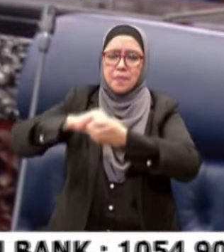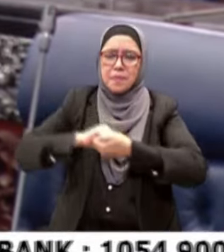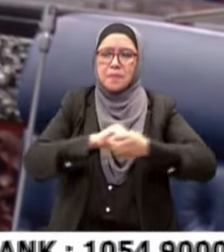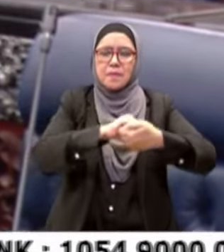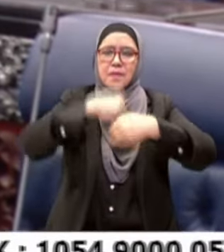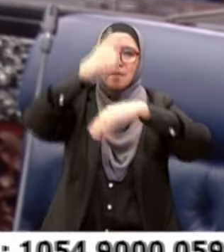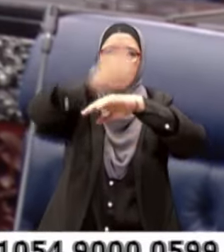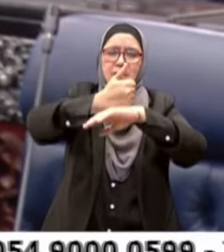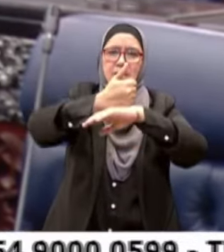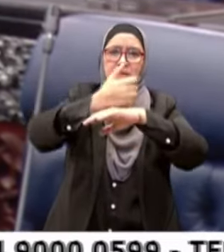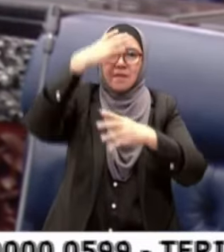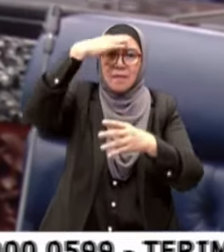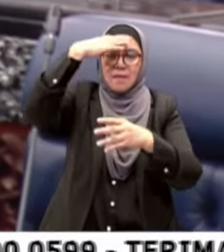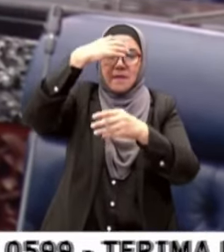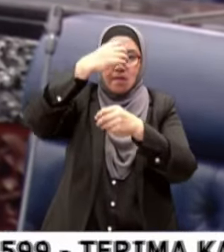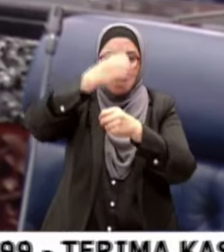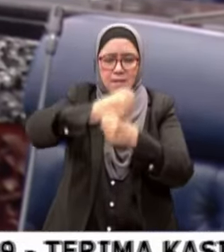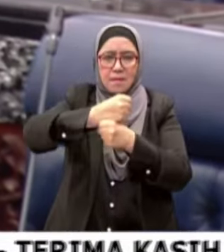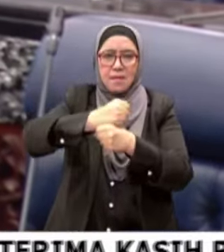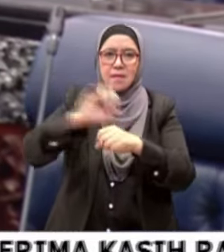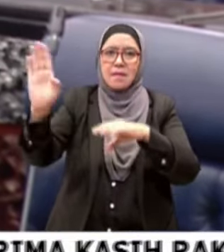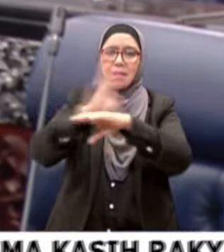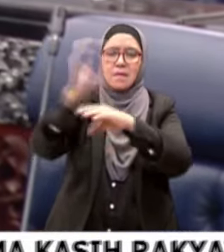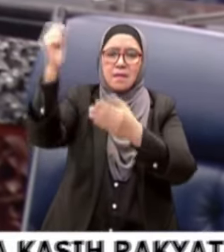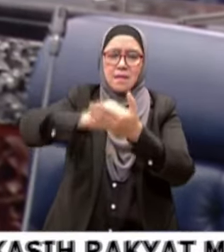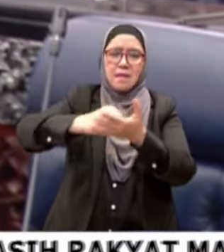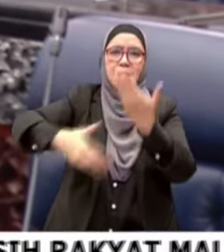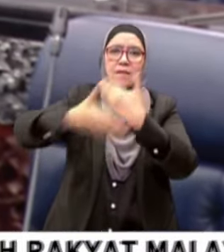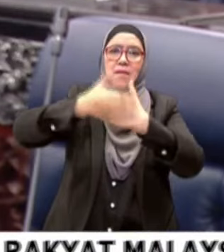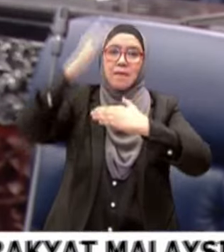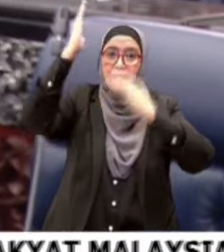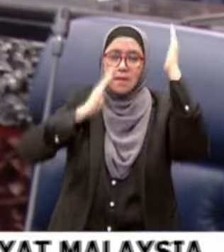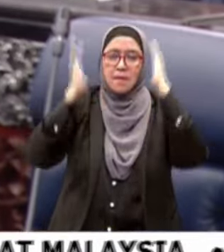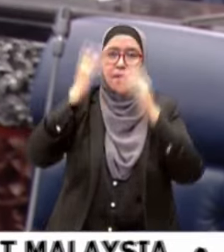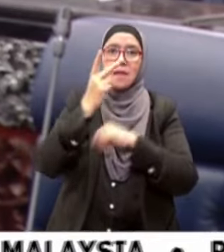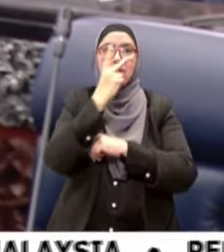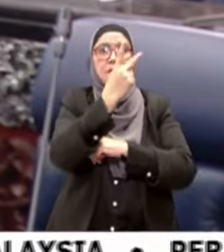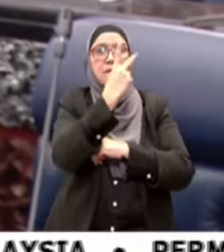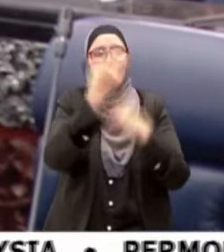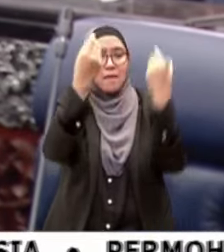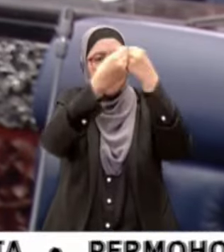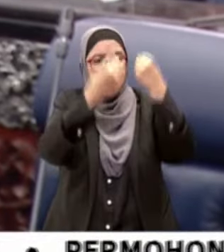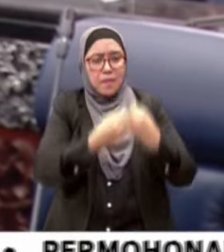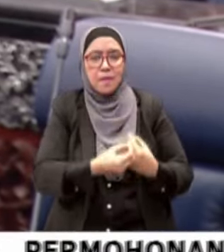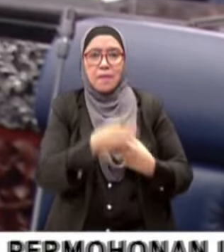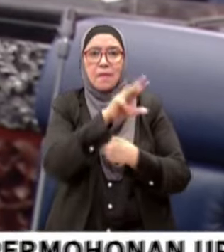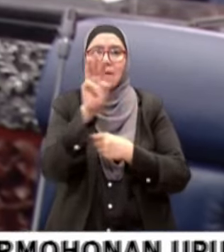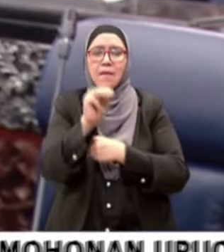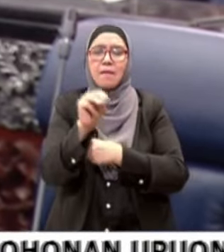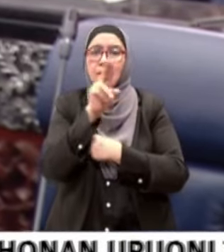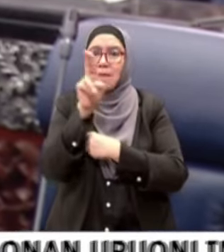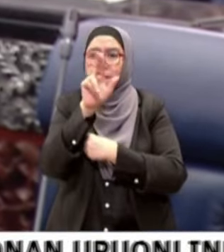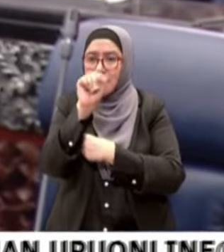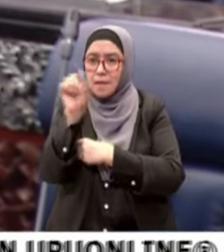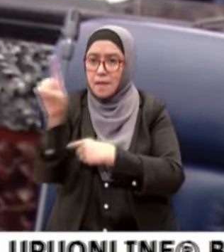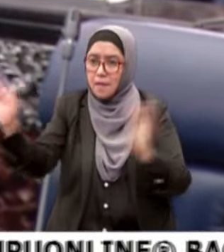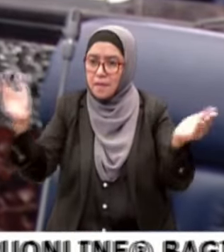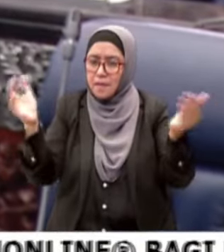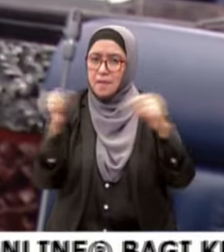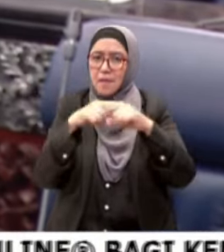kembali ke Indonesia kita lihat nilai materi ini telah pun naik daripada US Dollar 4